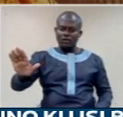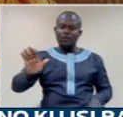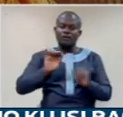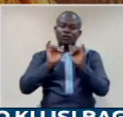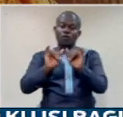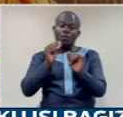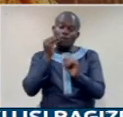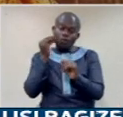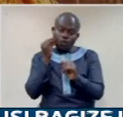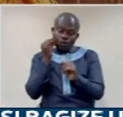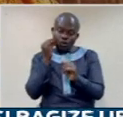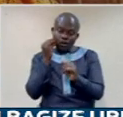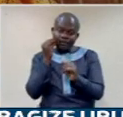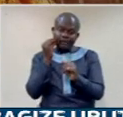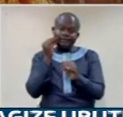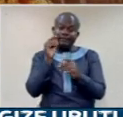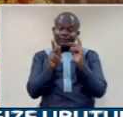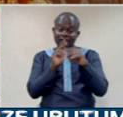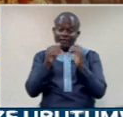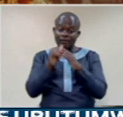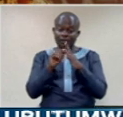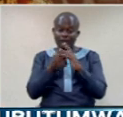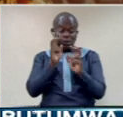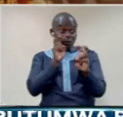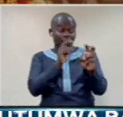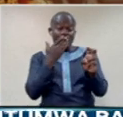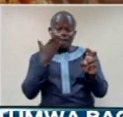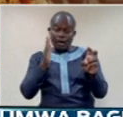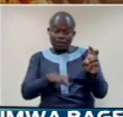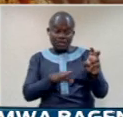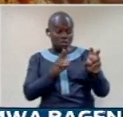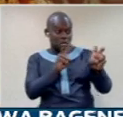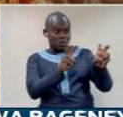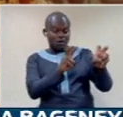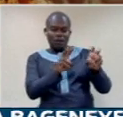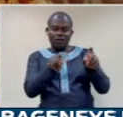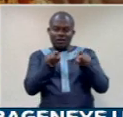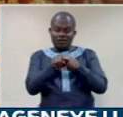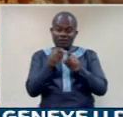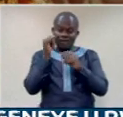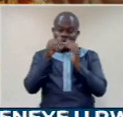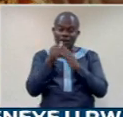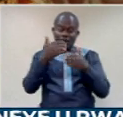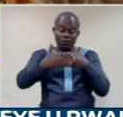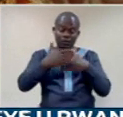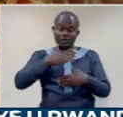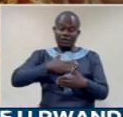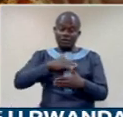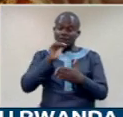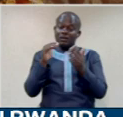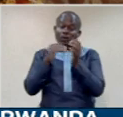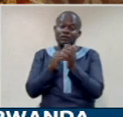tuhama mungu abantu batangira kutureba nabi nkawe niba ari umuturanyi wanjye